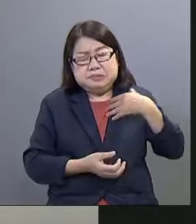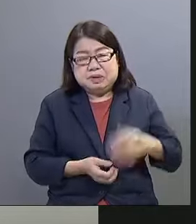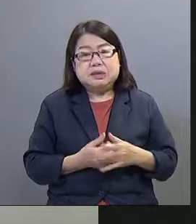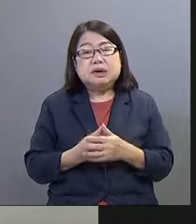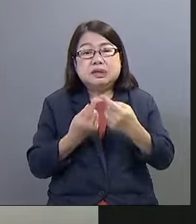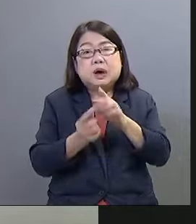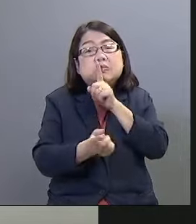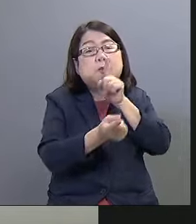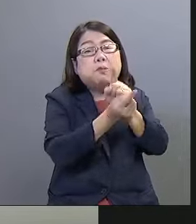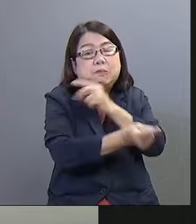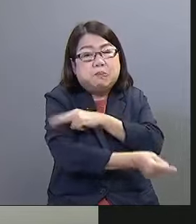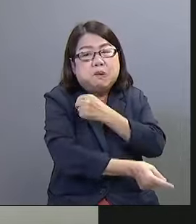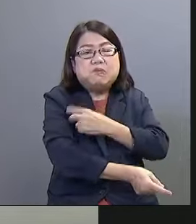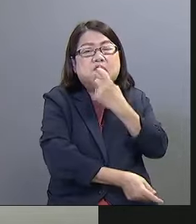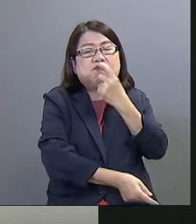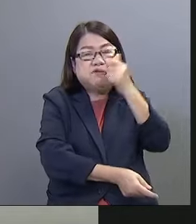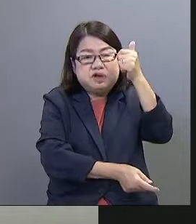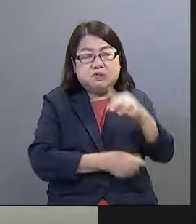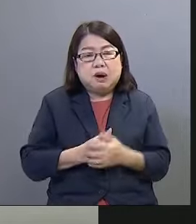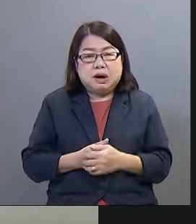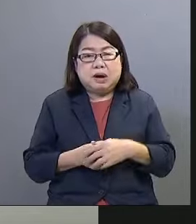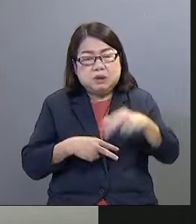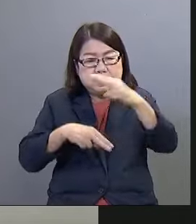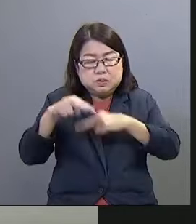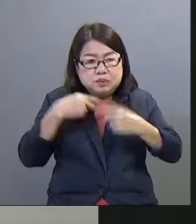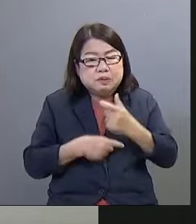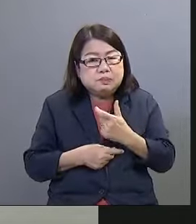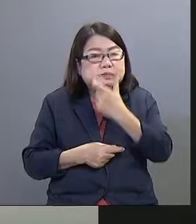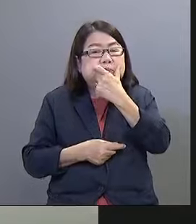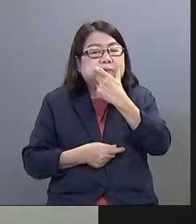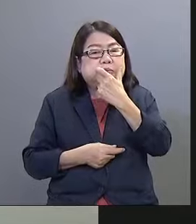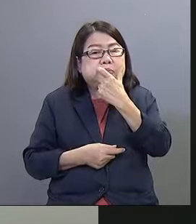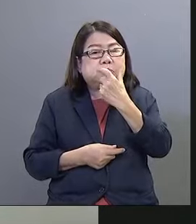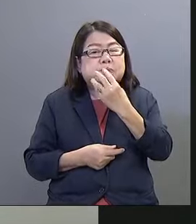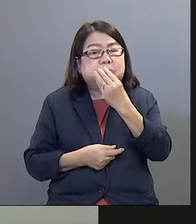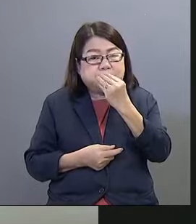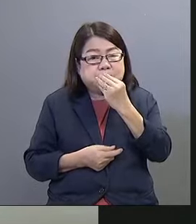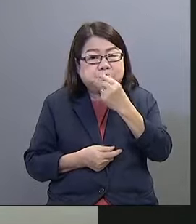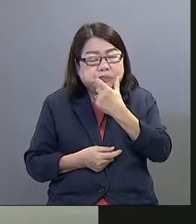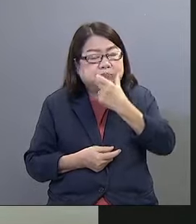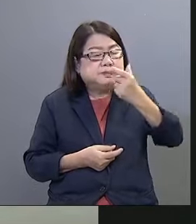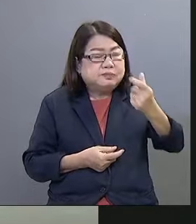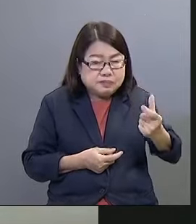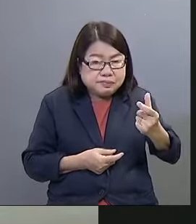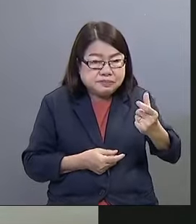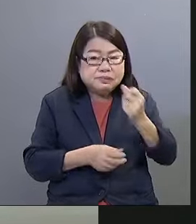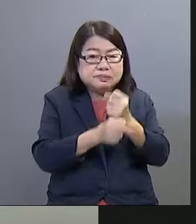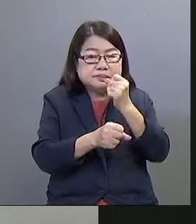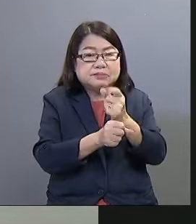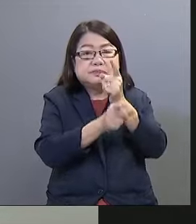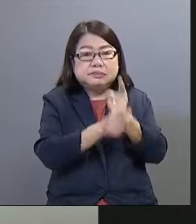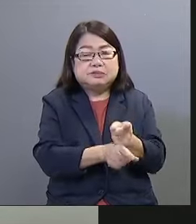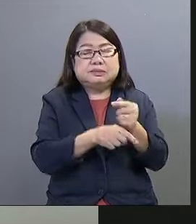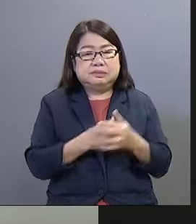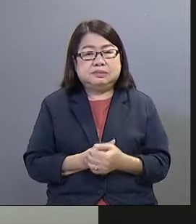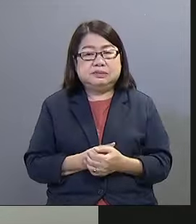แพทย มัจะมีการพิพป่าค่ะเพื่ทำเฉพาะ Size ของเรา พดีมก็จะดีกวา ก